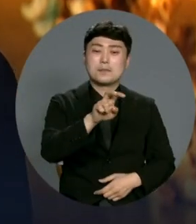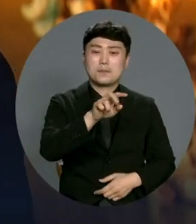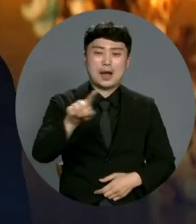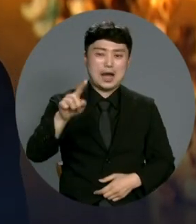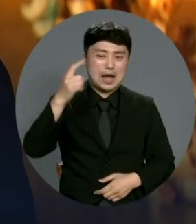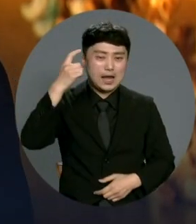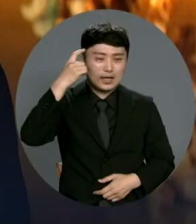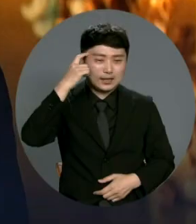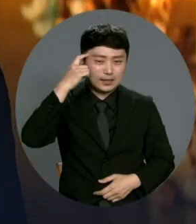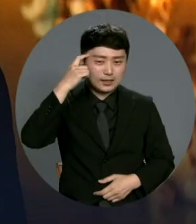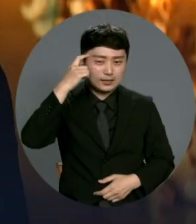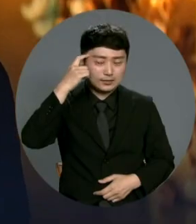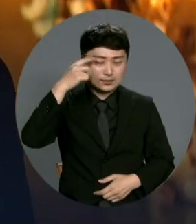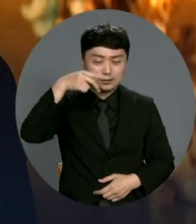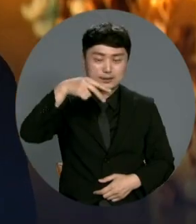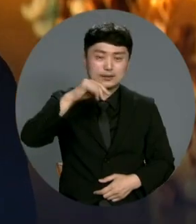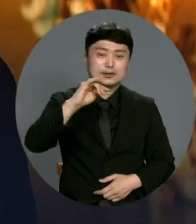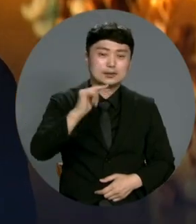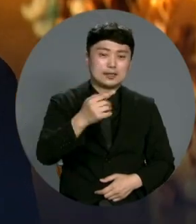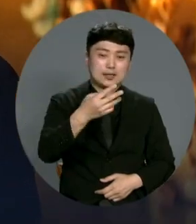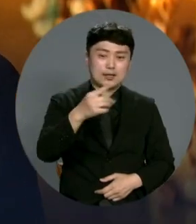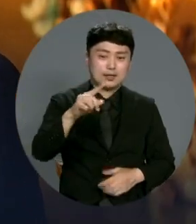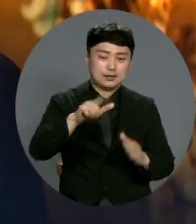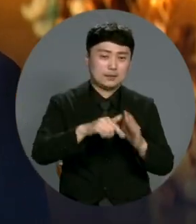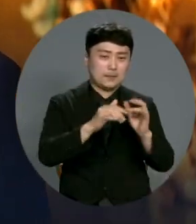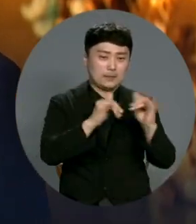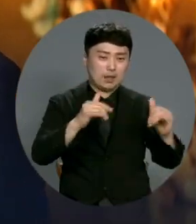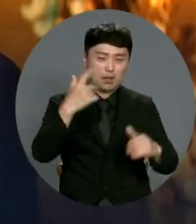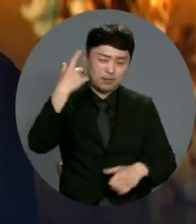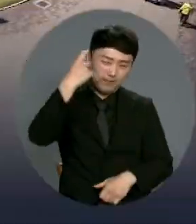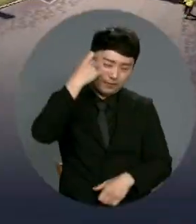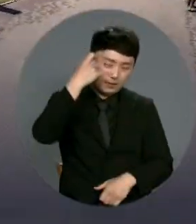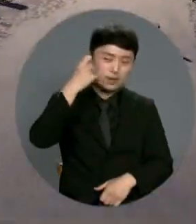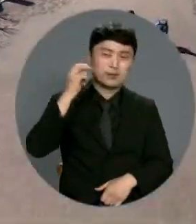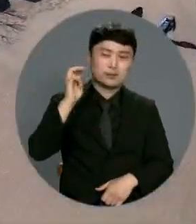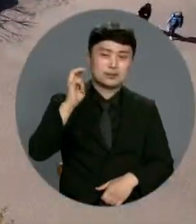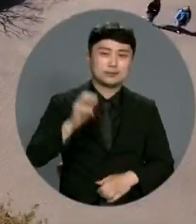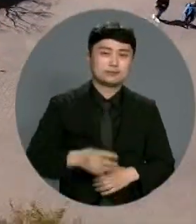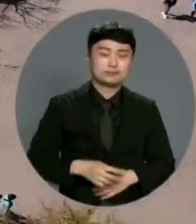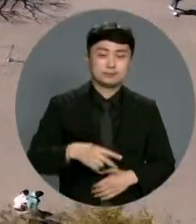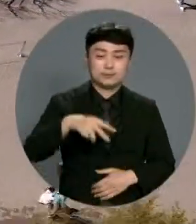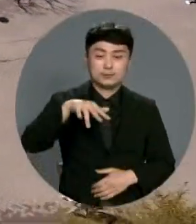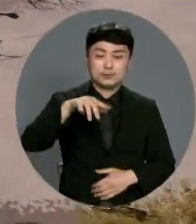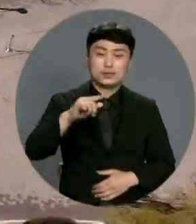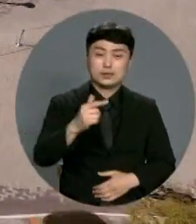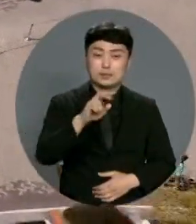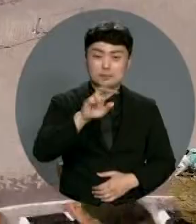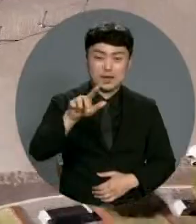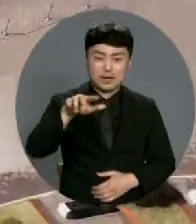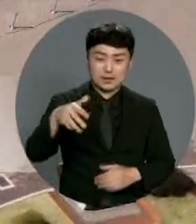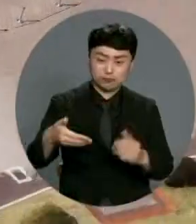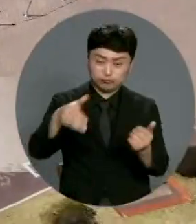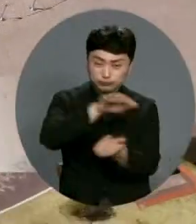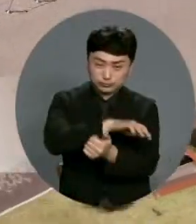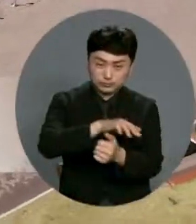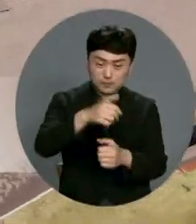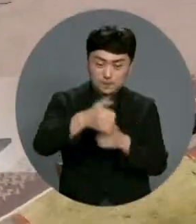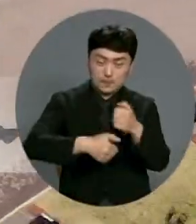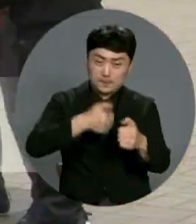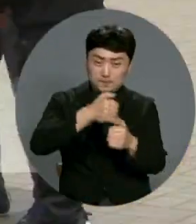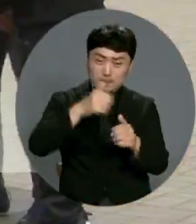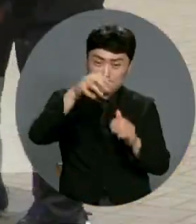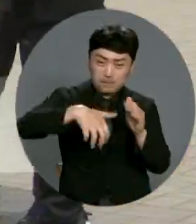사상이 신라 사람들에게 깊숙이 자리 잡고 있었다. 천마총 발굴 50년을 기념해